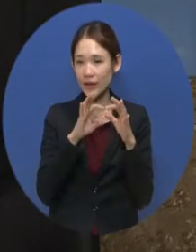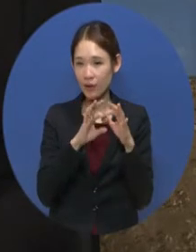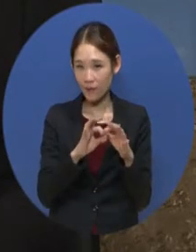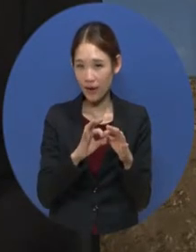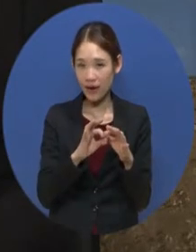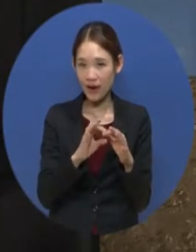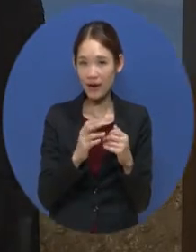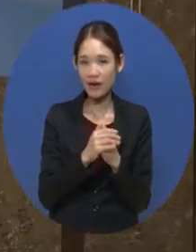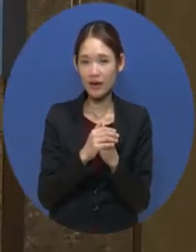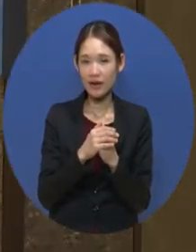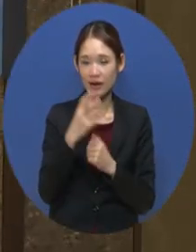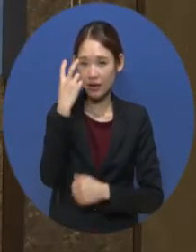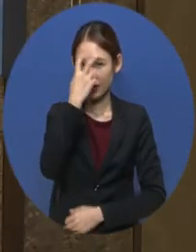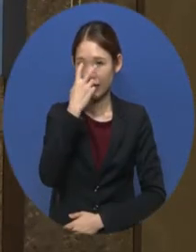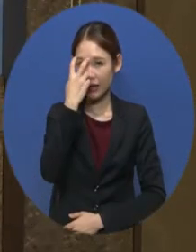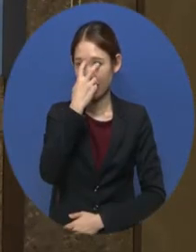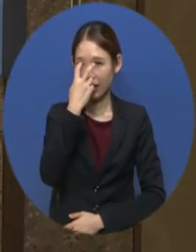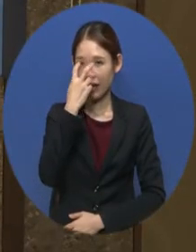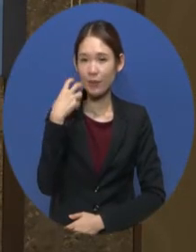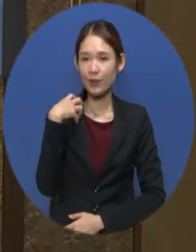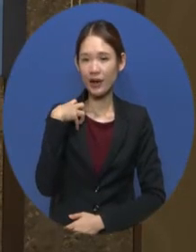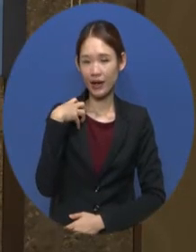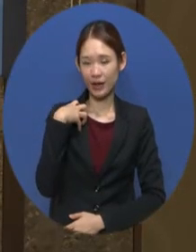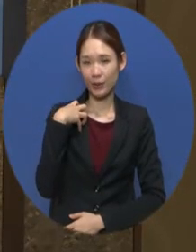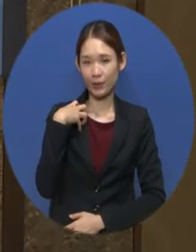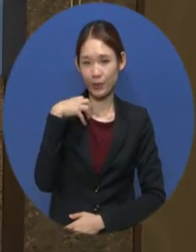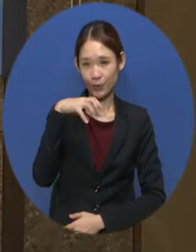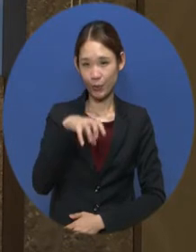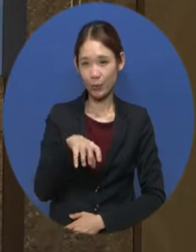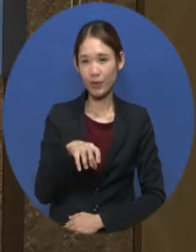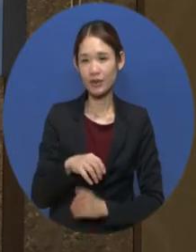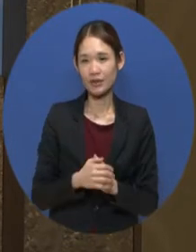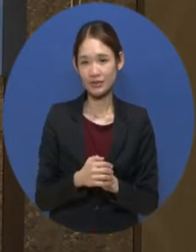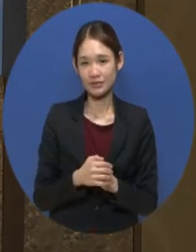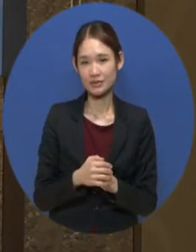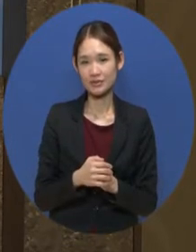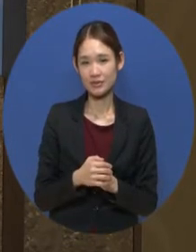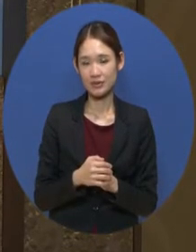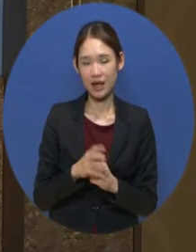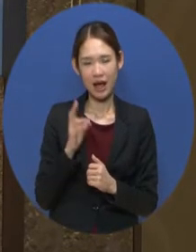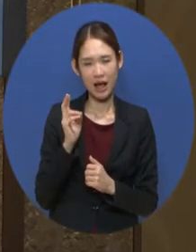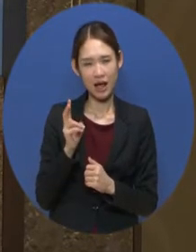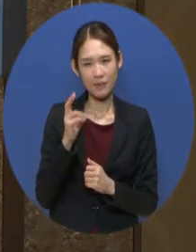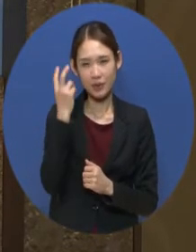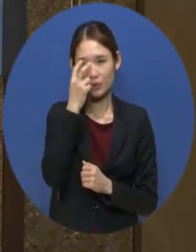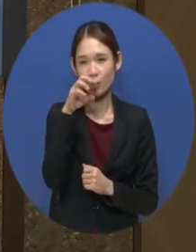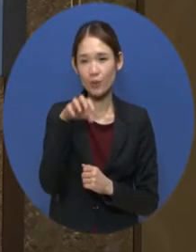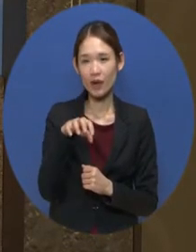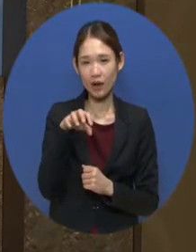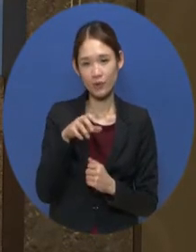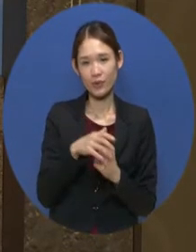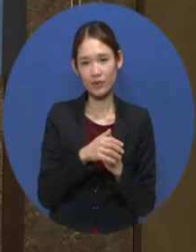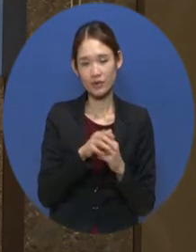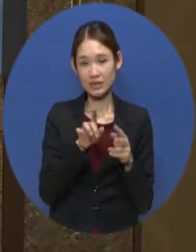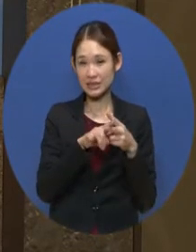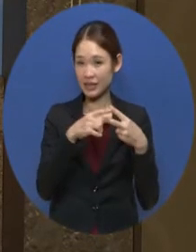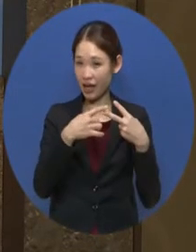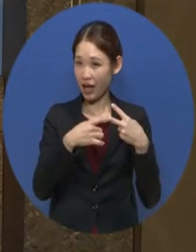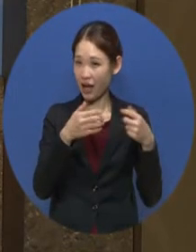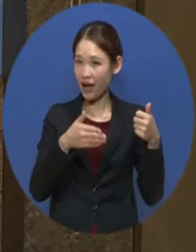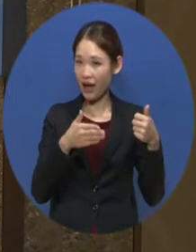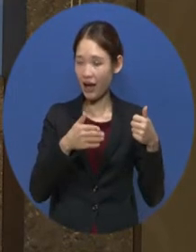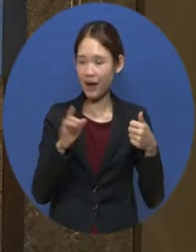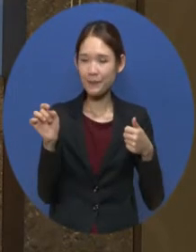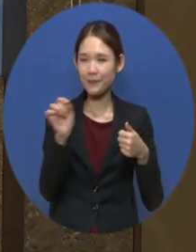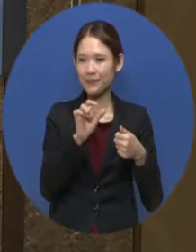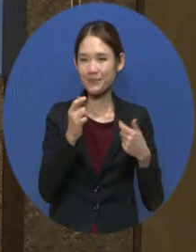그 노인분들에 대한 케어를 담당하는 곳이고요. 예. 아마 요양원이라고 좀 이해하시면은 이해가